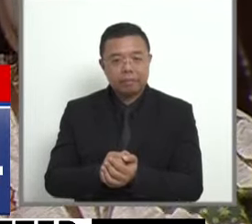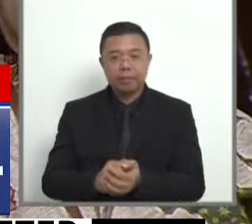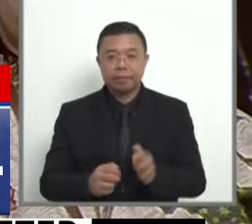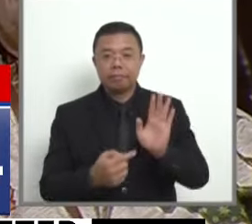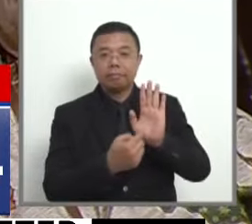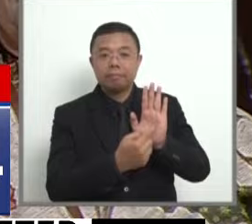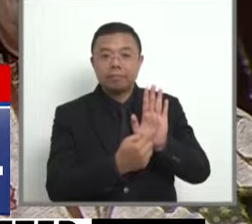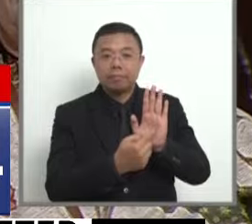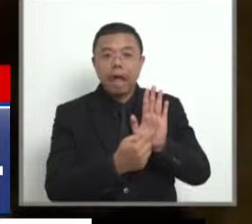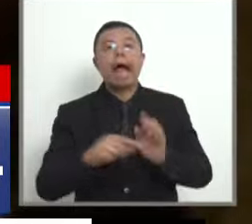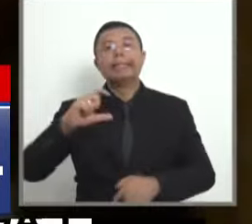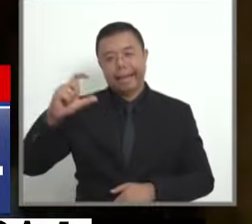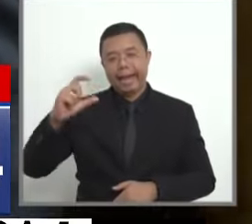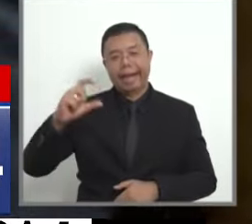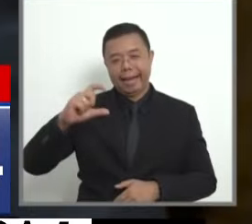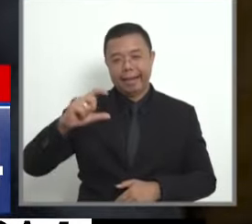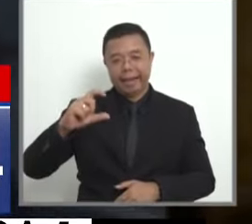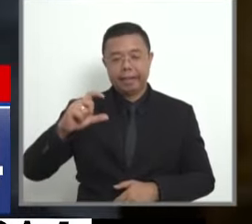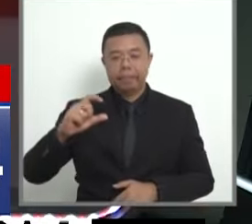dipilih huruf